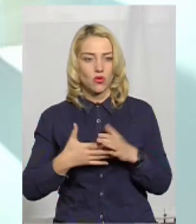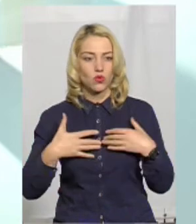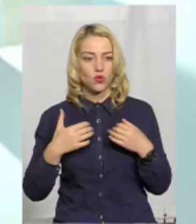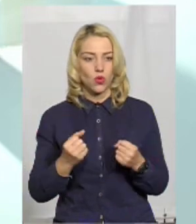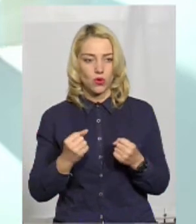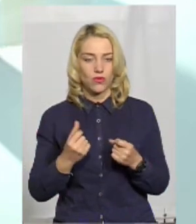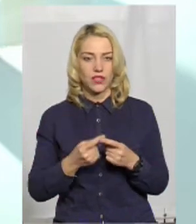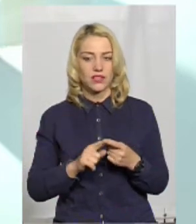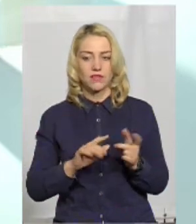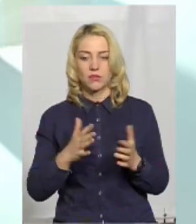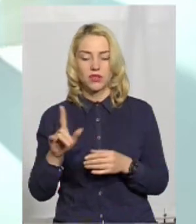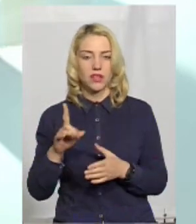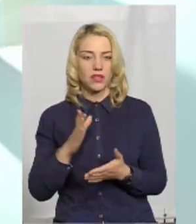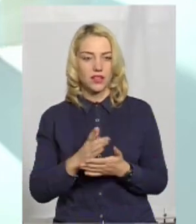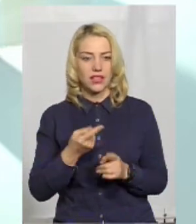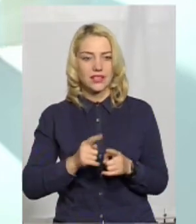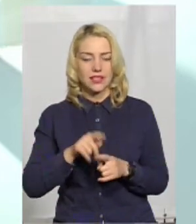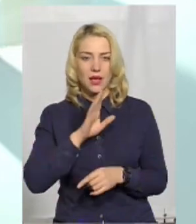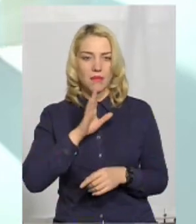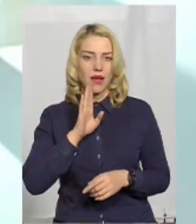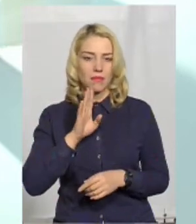ті випадки, які в нас є, ці мами,